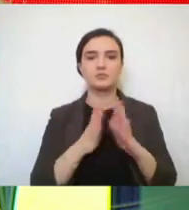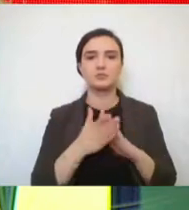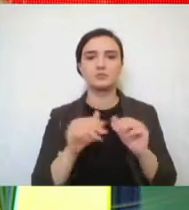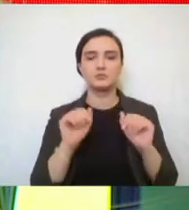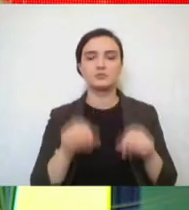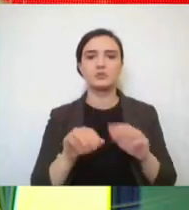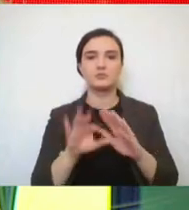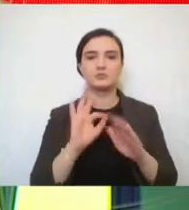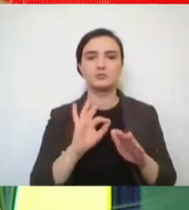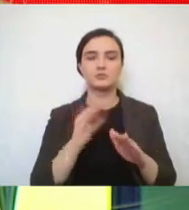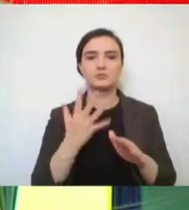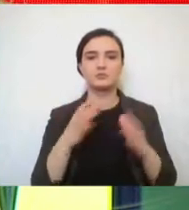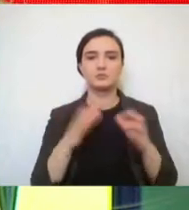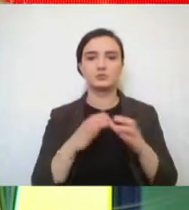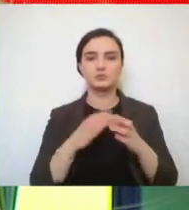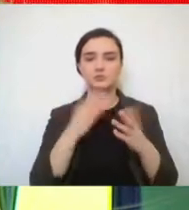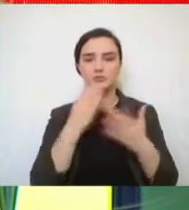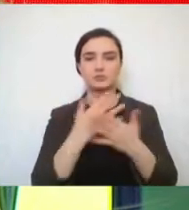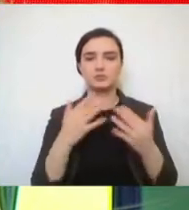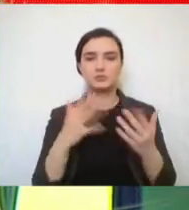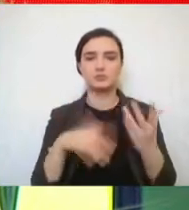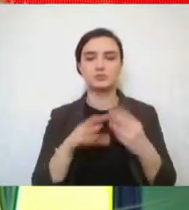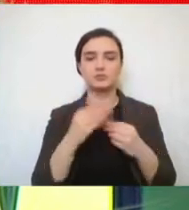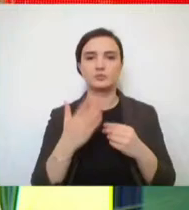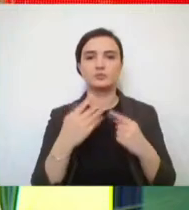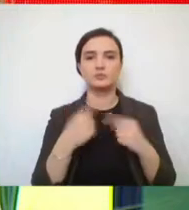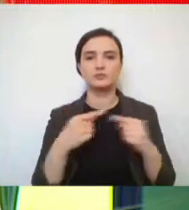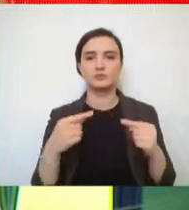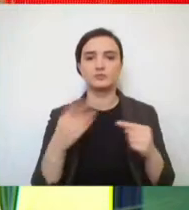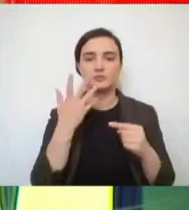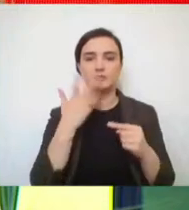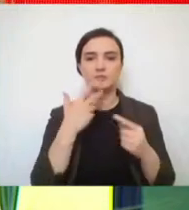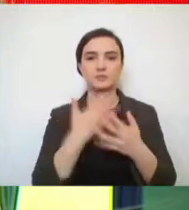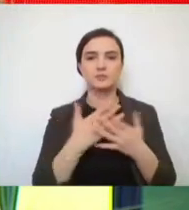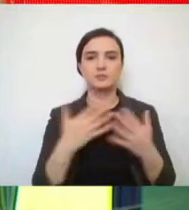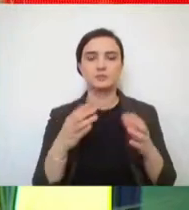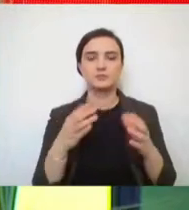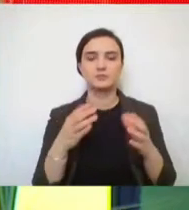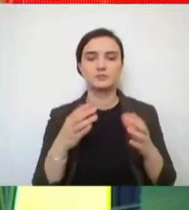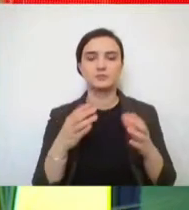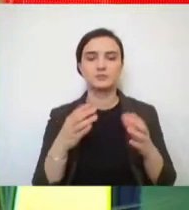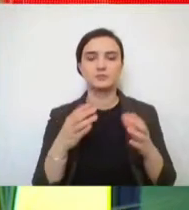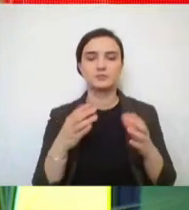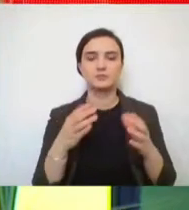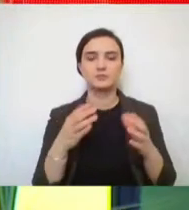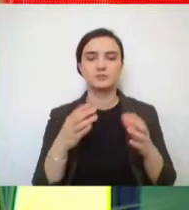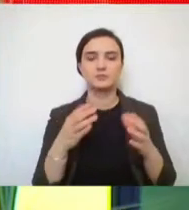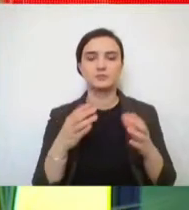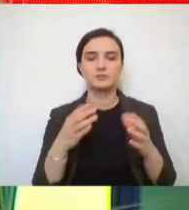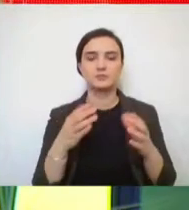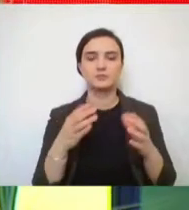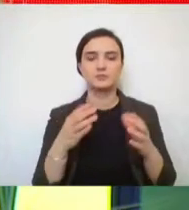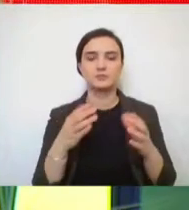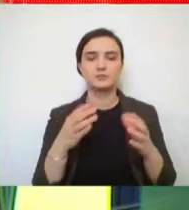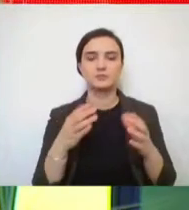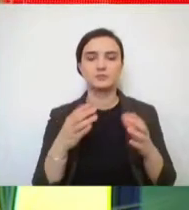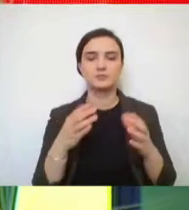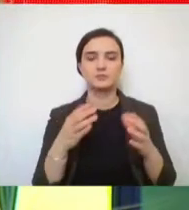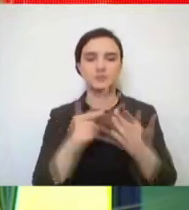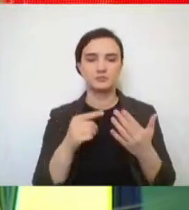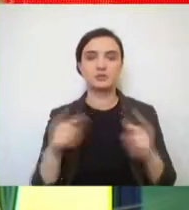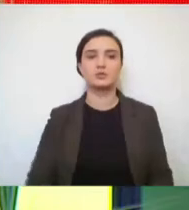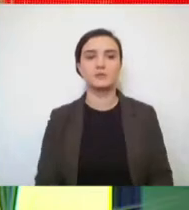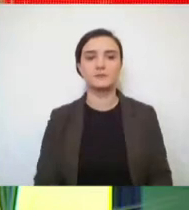ხუთი ჯგუფის პროდუქტები, ხუთი სხვადასხვა ფერის პროდუქტი, დღის განმავლობაში სულ ცოტა ხუთი სხვადასხვა ფერის პროდუქტი, რაც უზრუნველყოფს